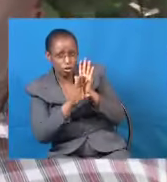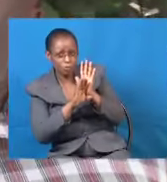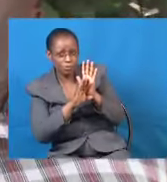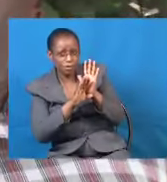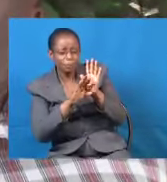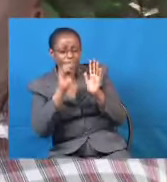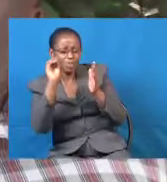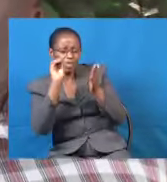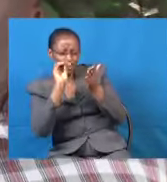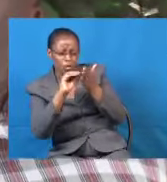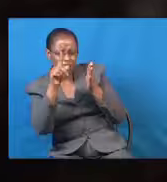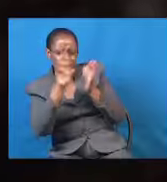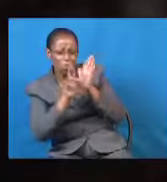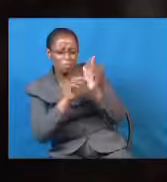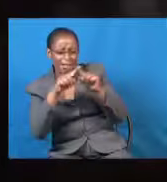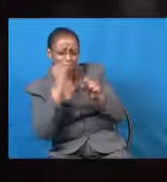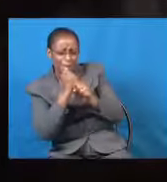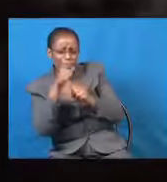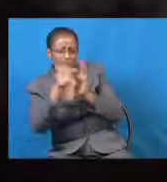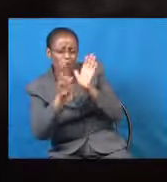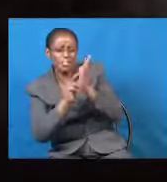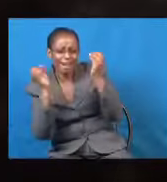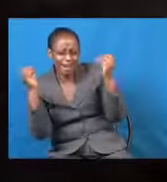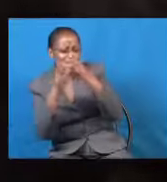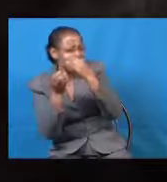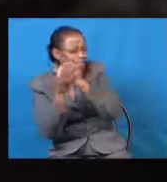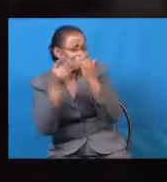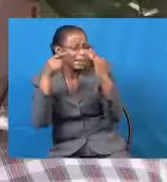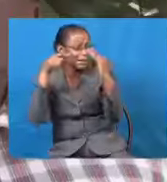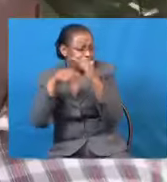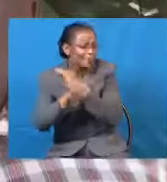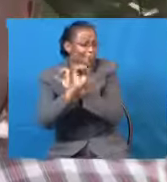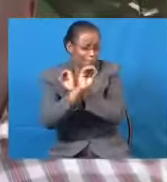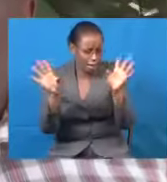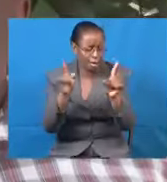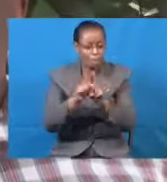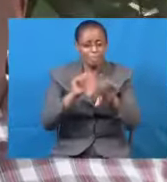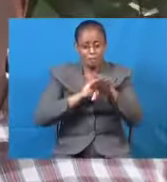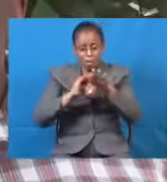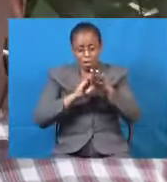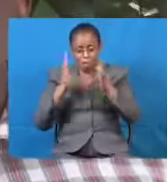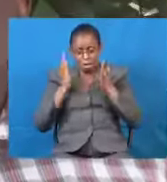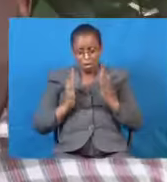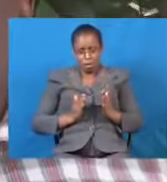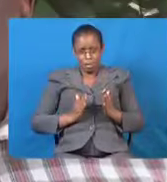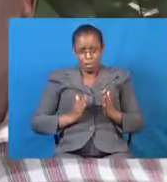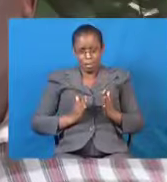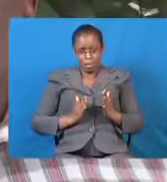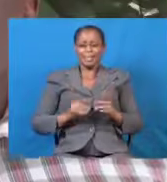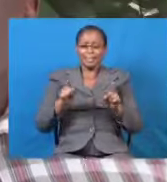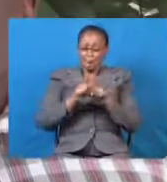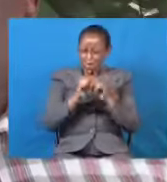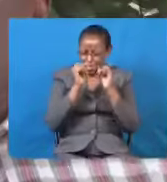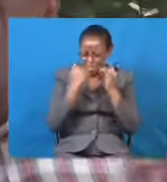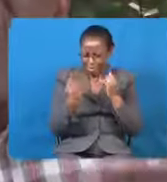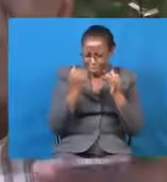inaitua, inafanya hile perfecting of easy rules, Kabisa, kabisa, inazelezea kabisa, kabisa, na pia maafika mwenyewe,